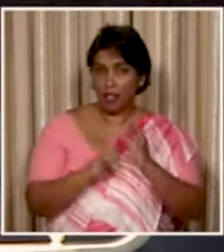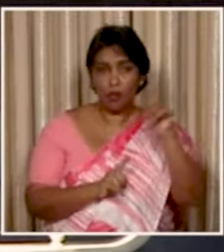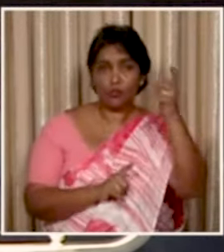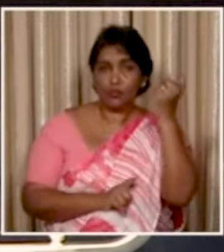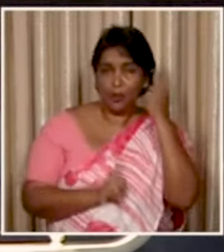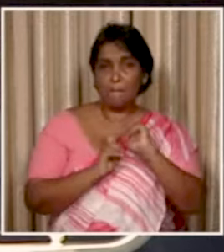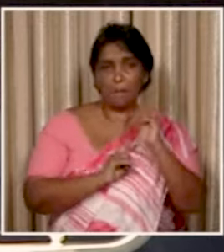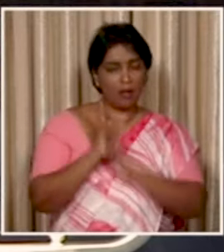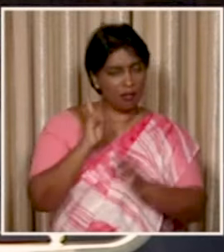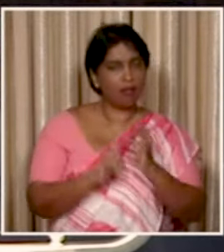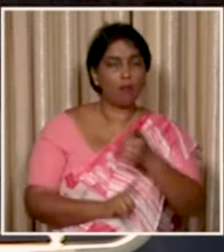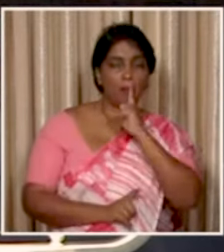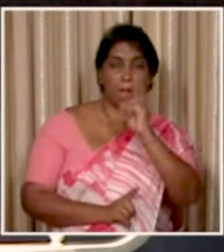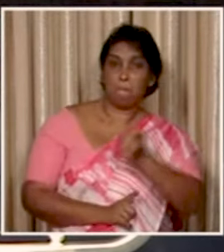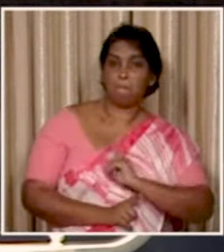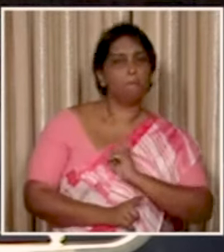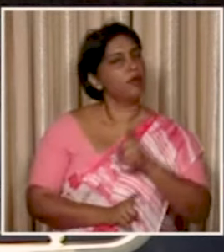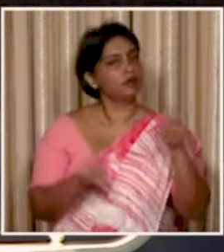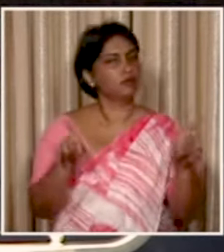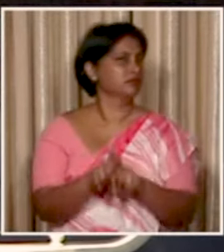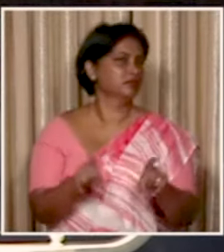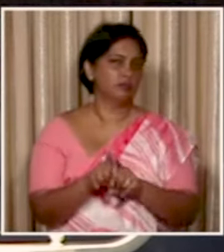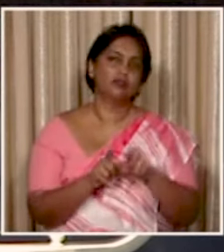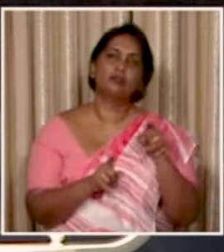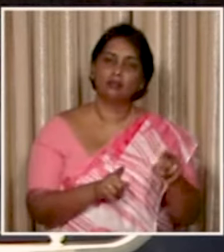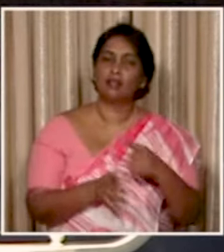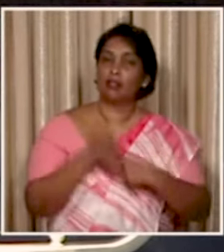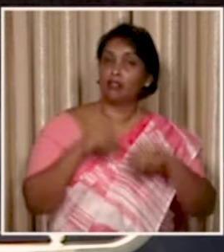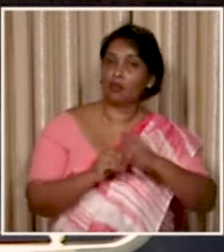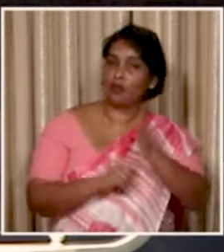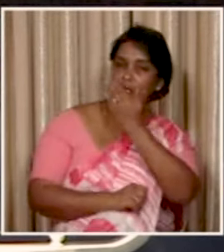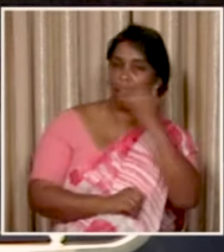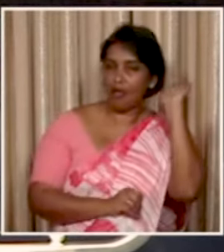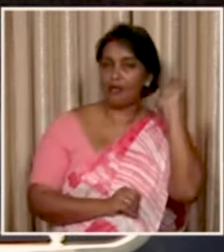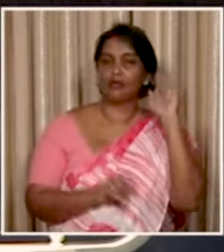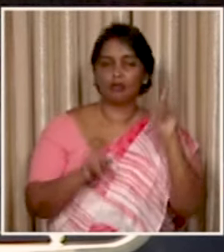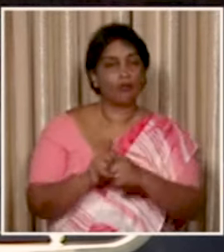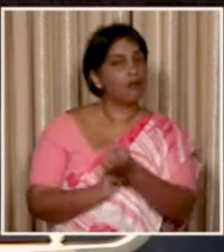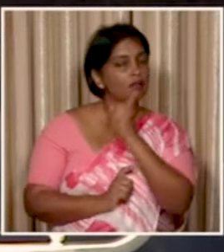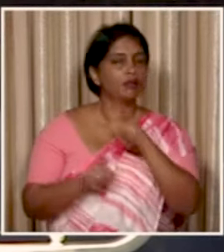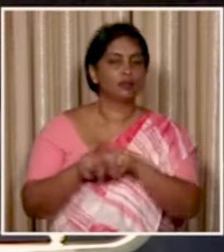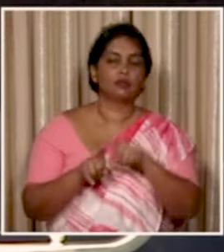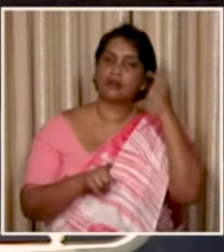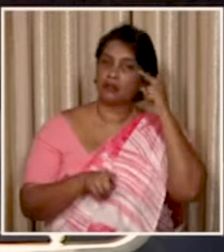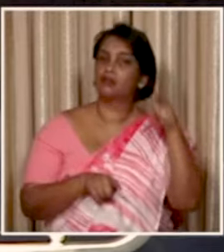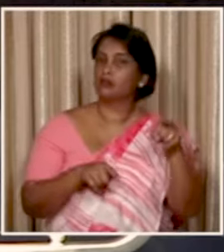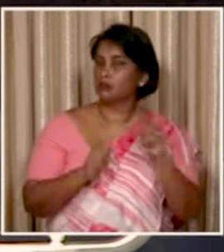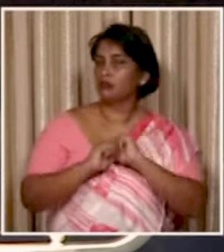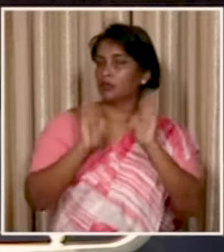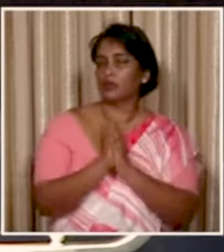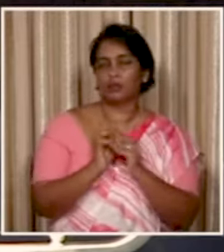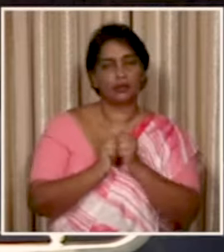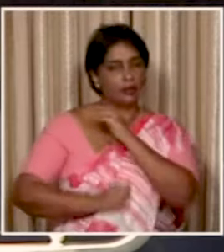நோக்கில் அல்லது அச்சுறுத்தி அரசியல் செயல்பாடுகளின் ஊரக்கட்டு நோக்கில் நன்கு திட்டமிட்டு என் மீதான தாக்குதல் மற்றும் கைது நடவடிக்கை மேற்கொள்ளப்பட்டது. போலீசார்